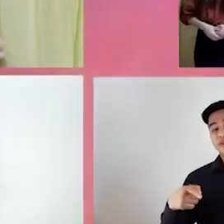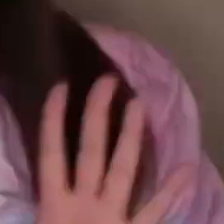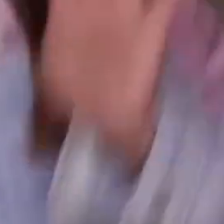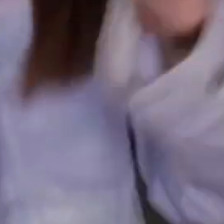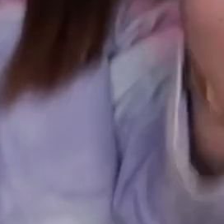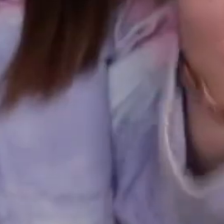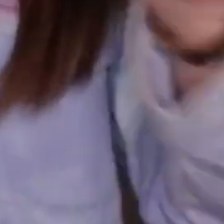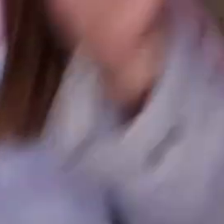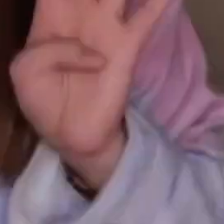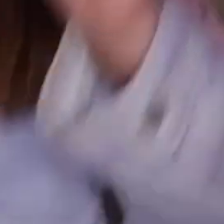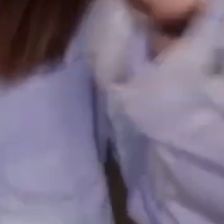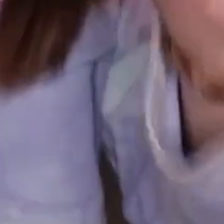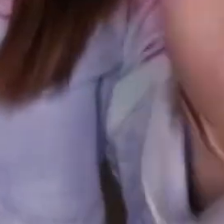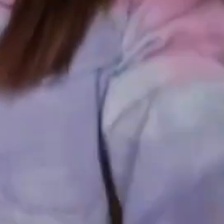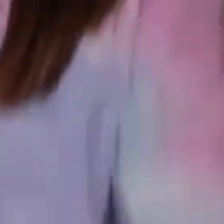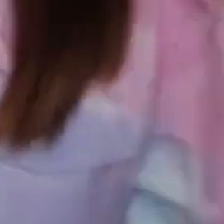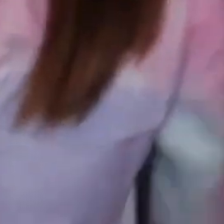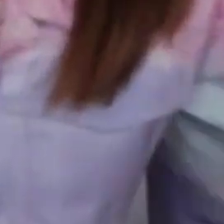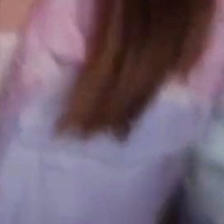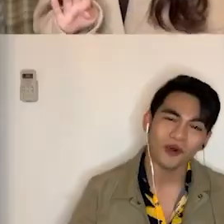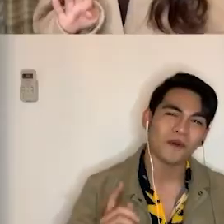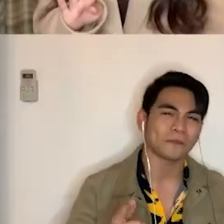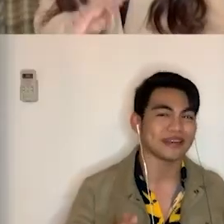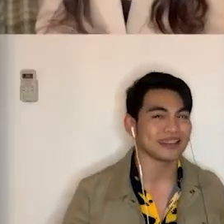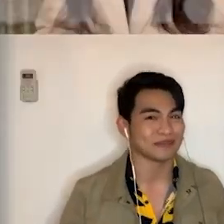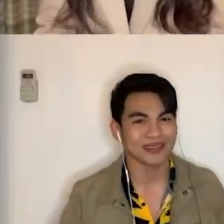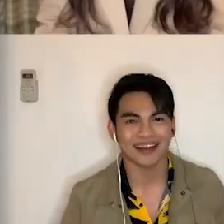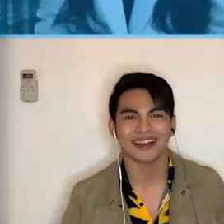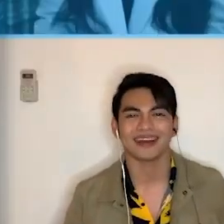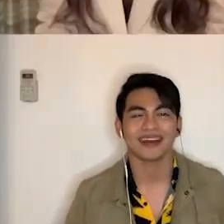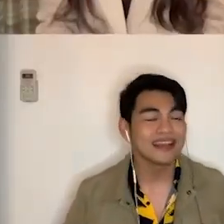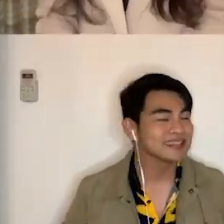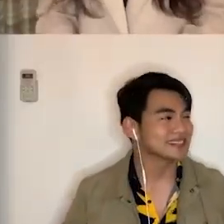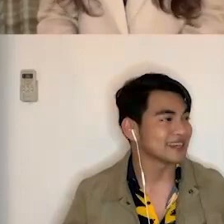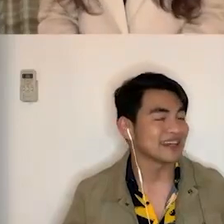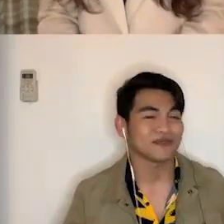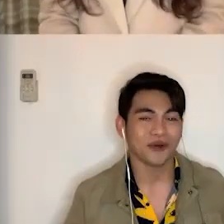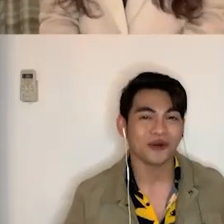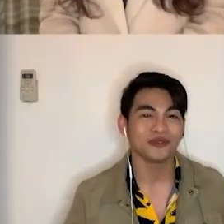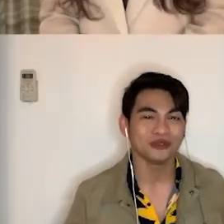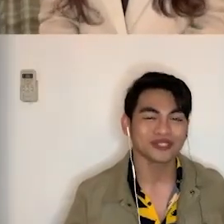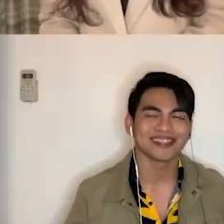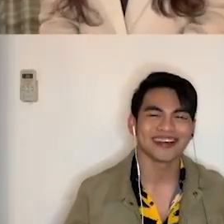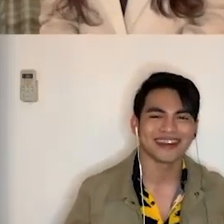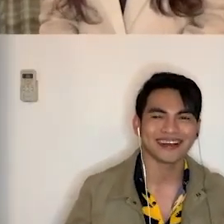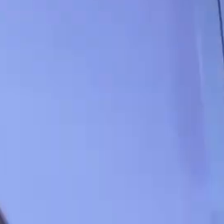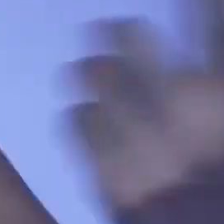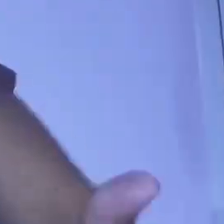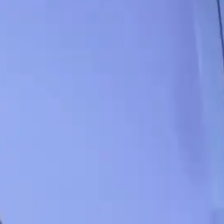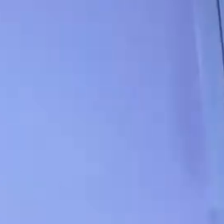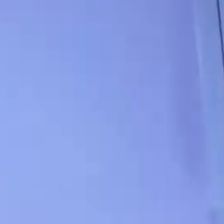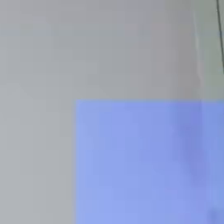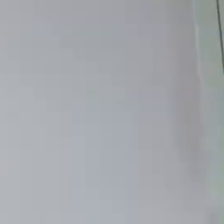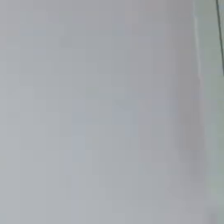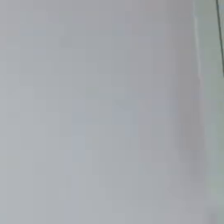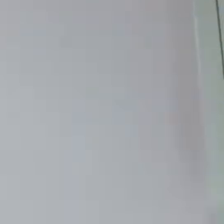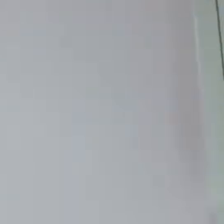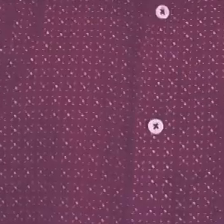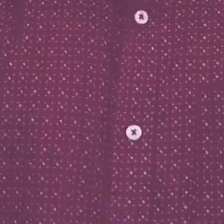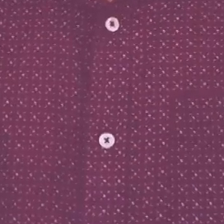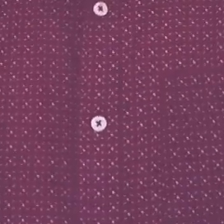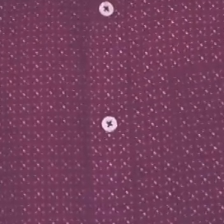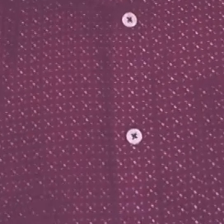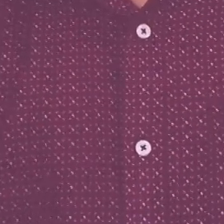na, CFO News na. 4 PM na, CFO News na. Tumutok sa